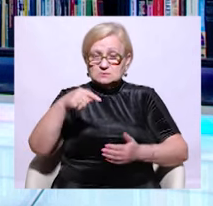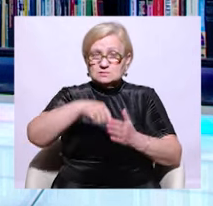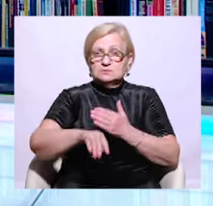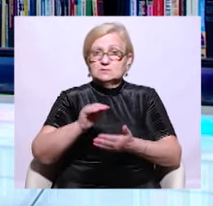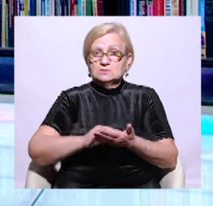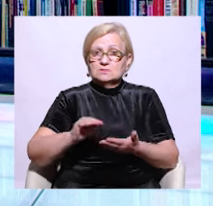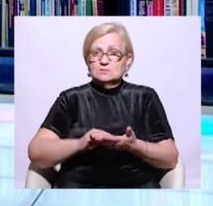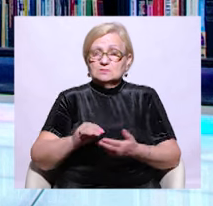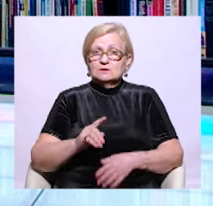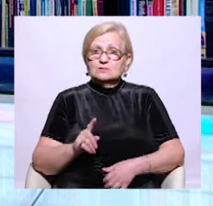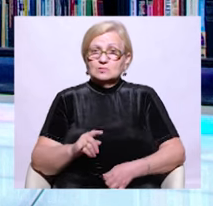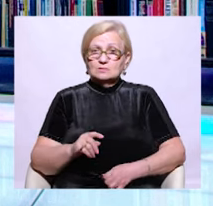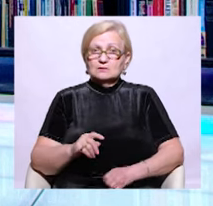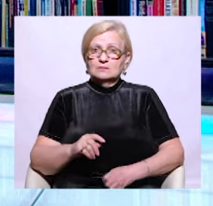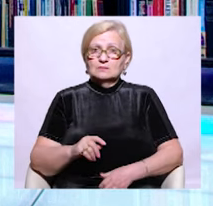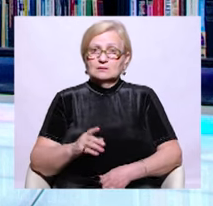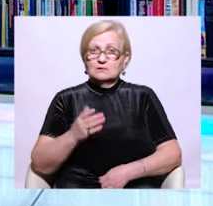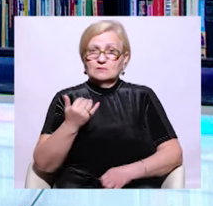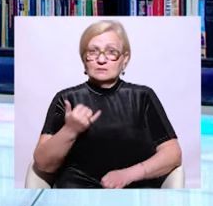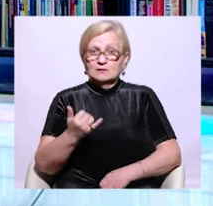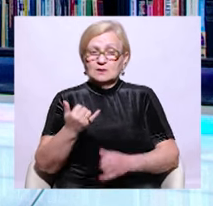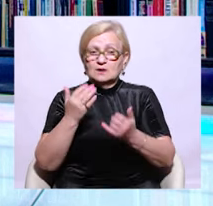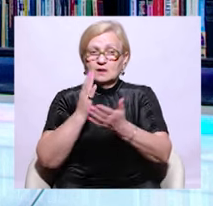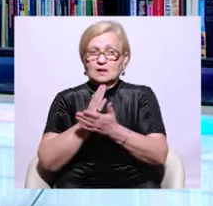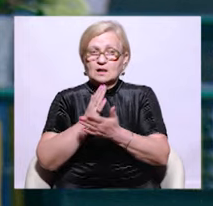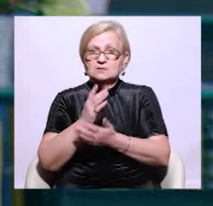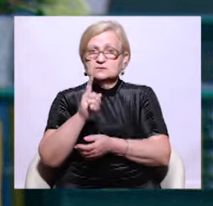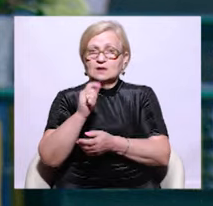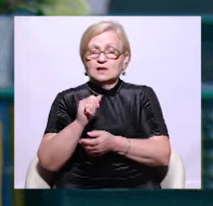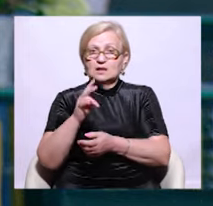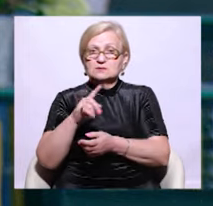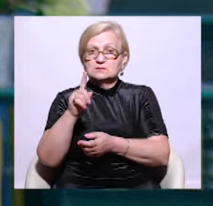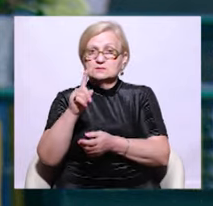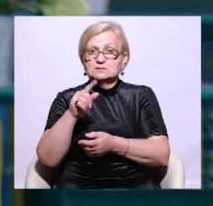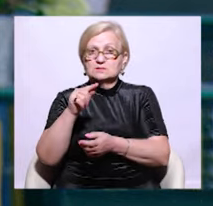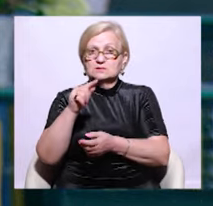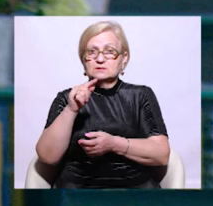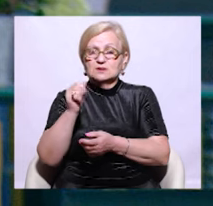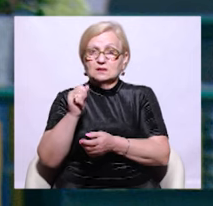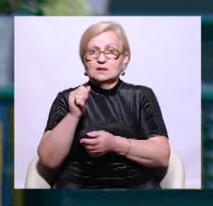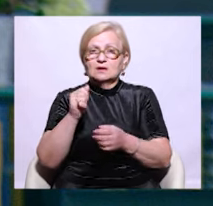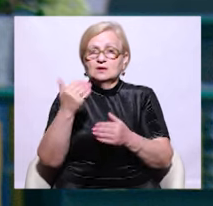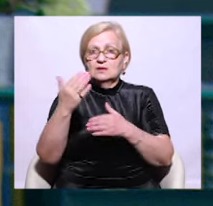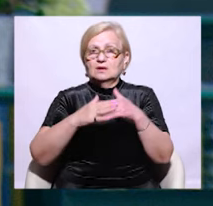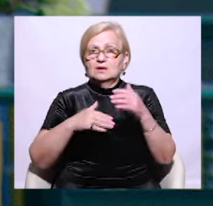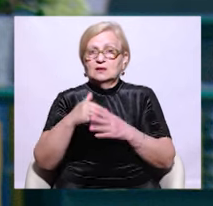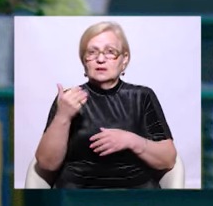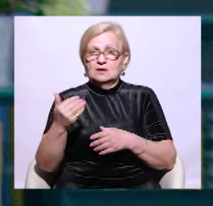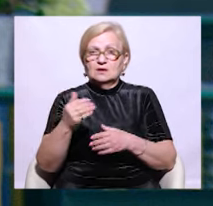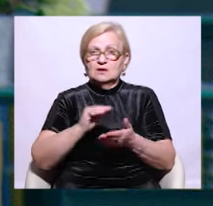წერია, რომ ახლა არისო ხანძთაში მისი ხელით, ანუ გრიგოლის